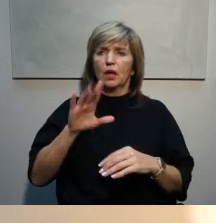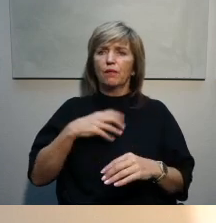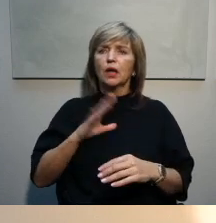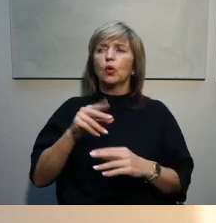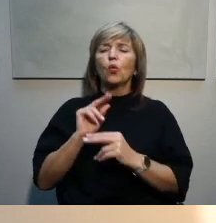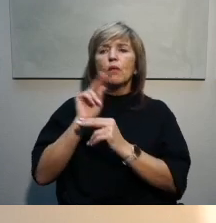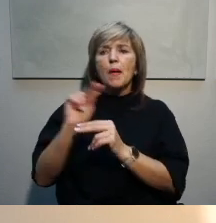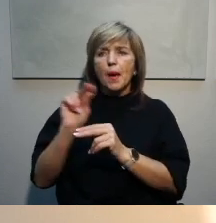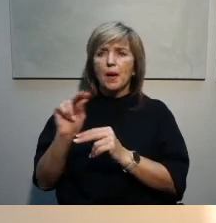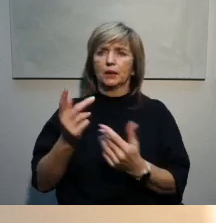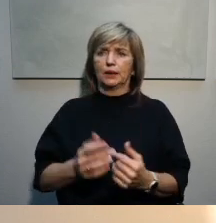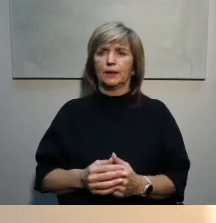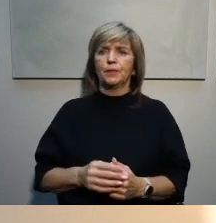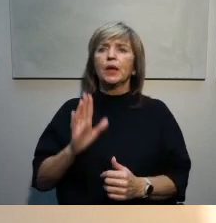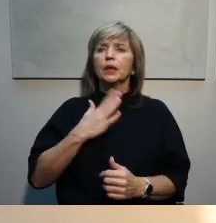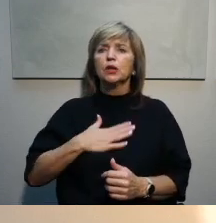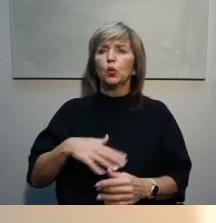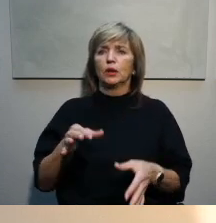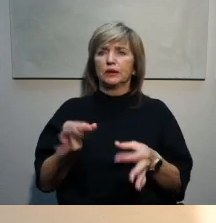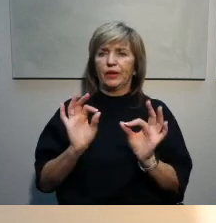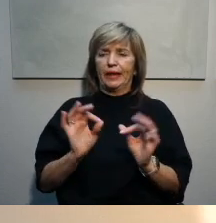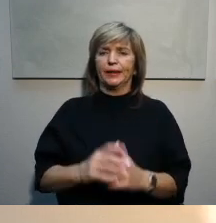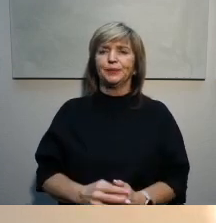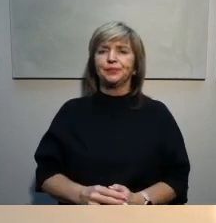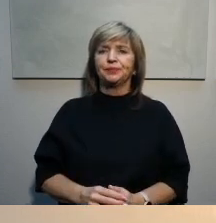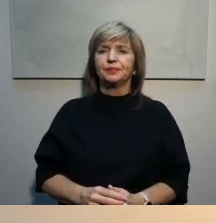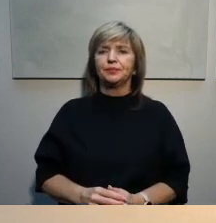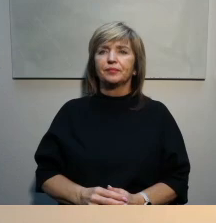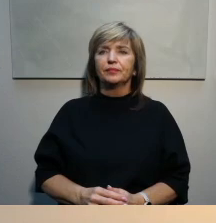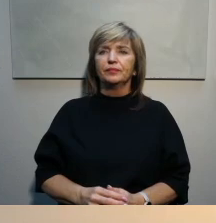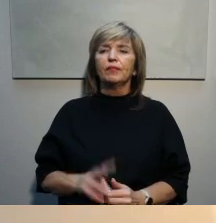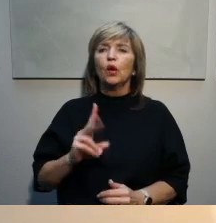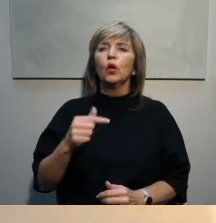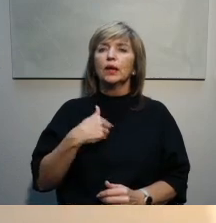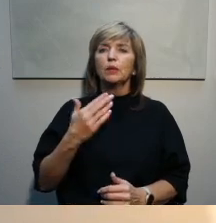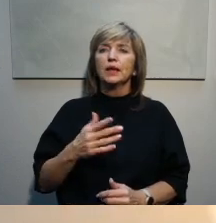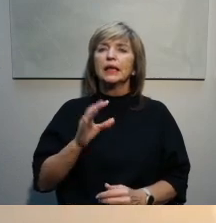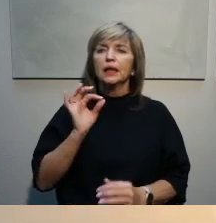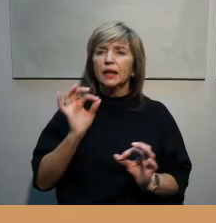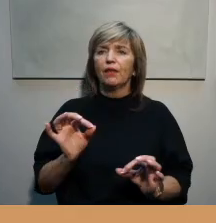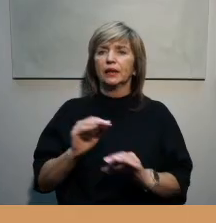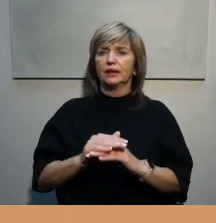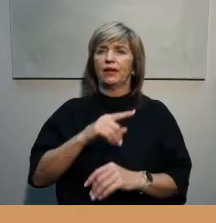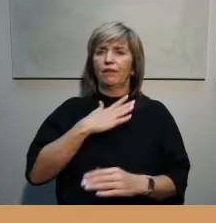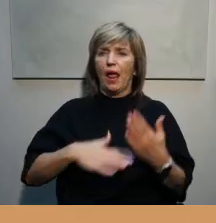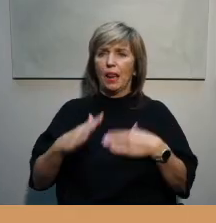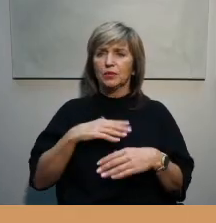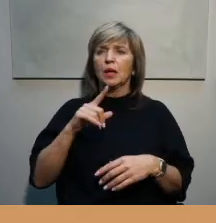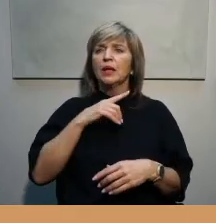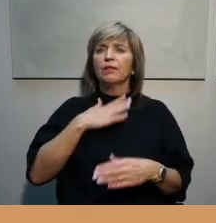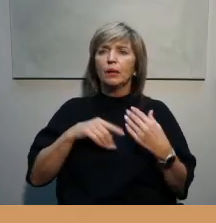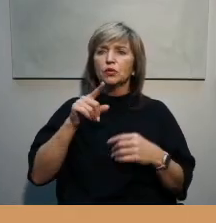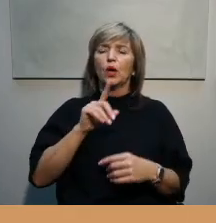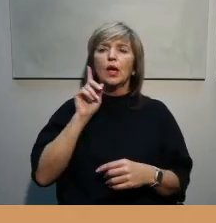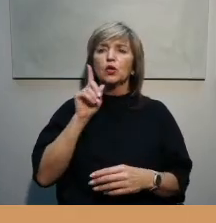ko iemācīt. Ja? Un tas ir ļoti, ļoti svarīgi. Ko tad mēs īstenībā vēlamies? Mēs vēlamies tiem jauniešiem